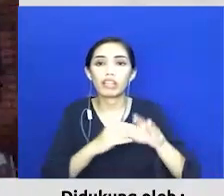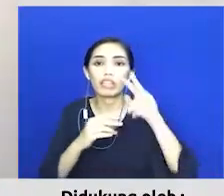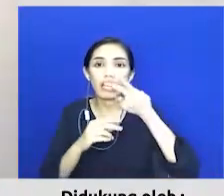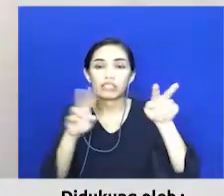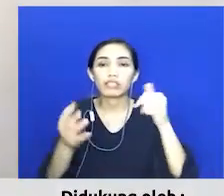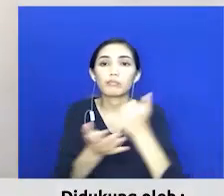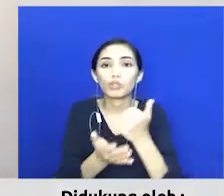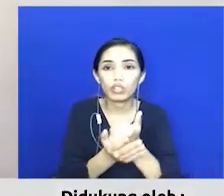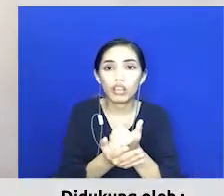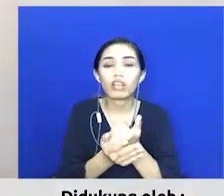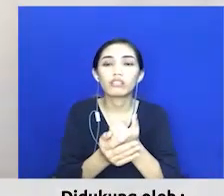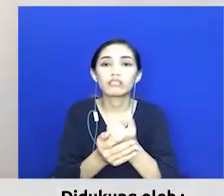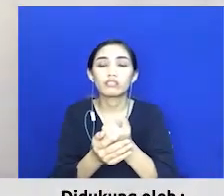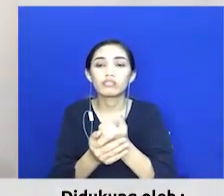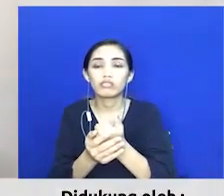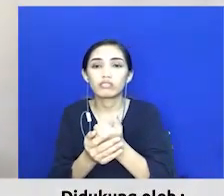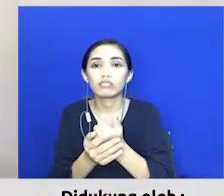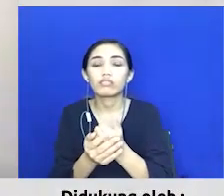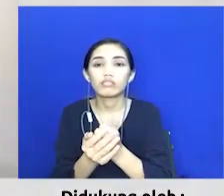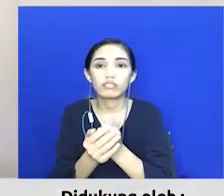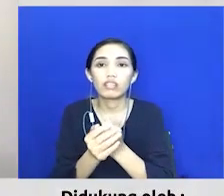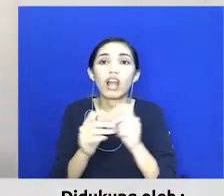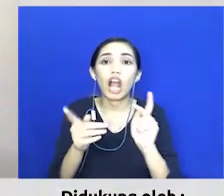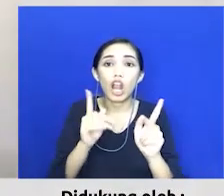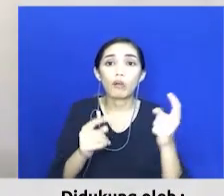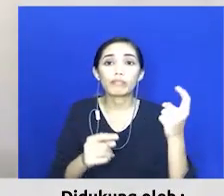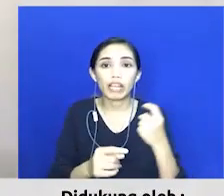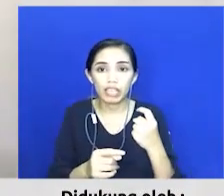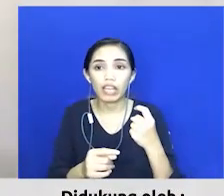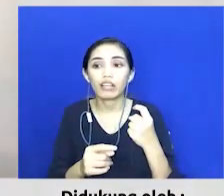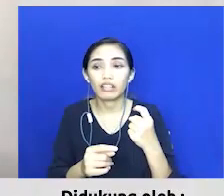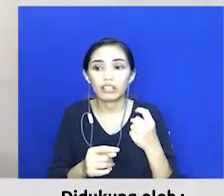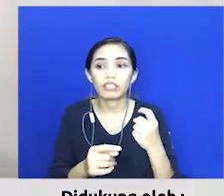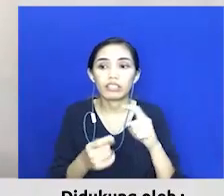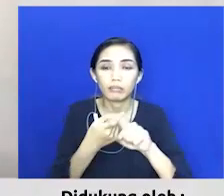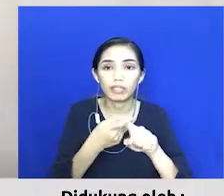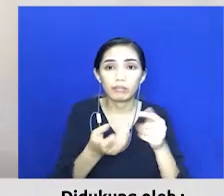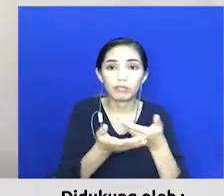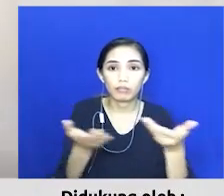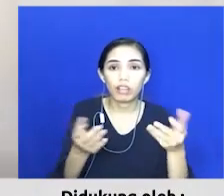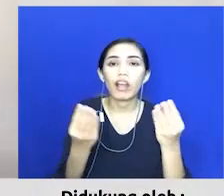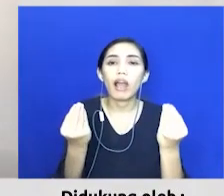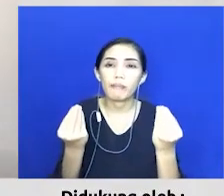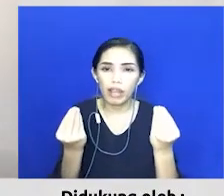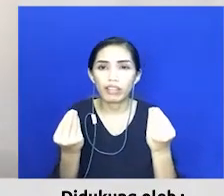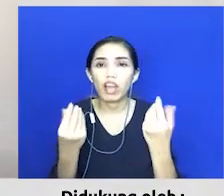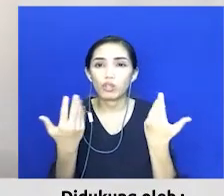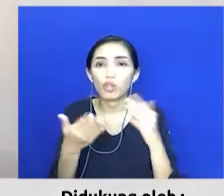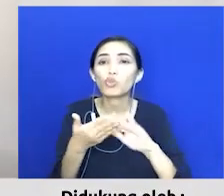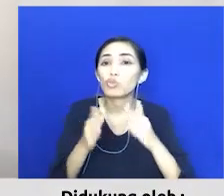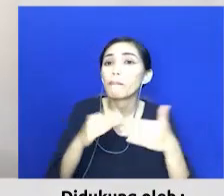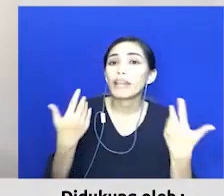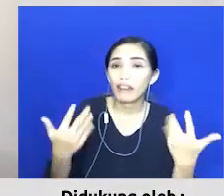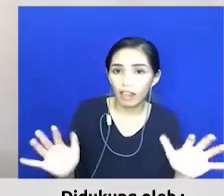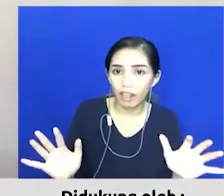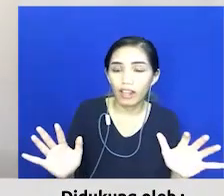kalau justru gini nih, justru kalau pertanyaannya dari aku ke teman-teman semua, kapan sih atau udah pernah enggak